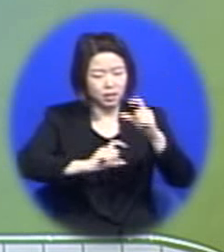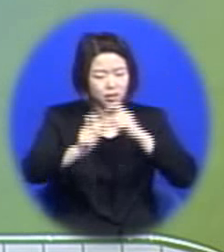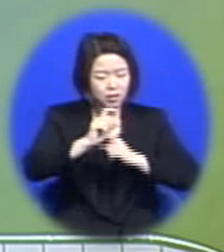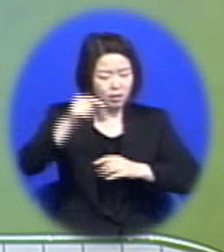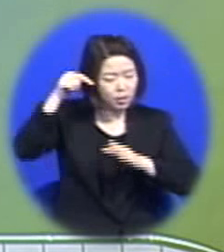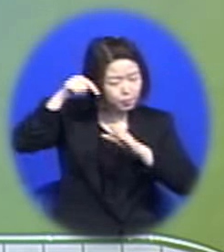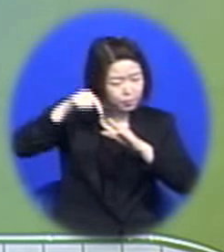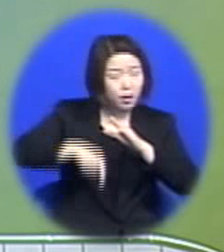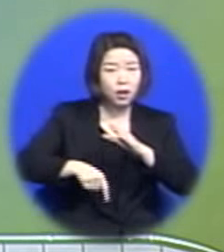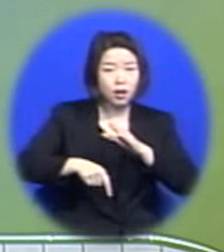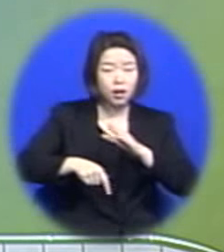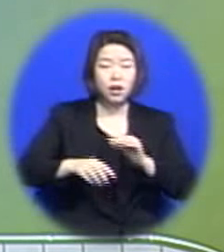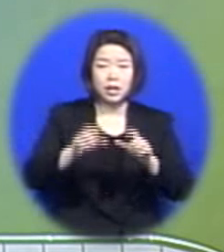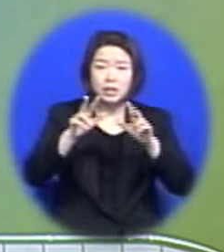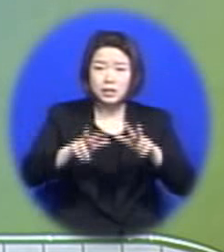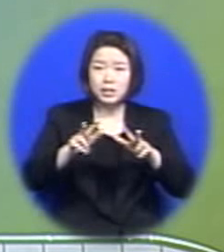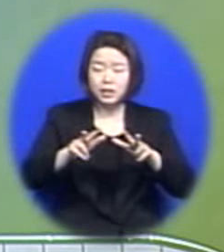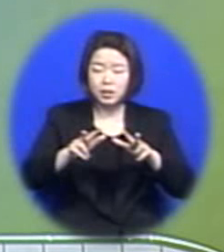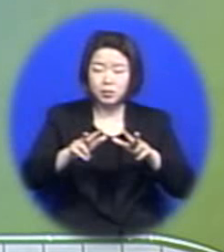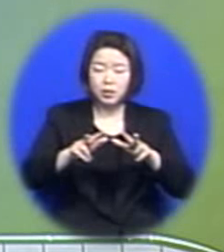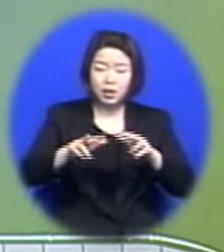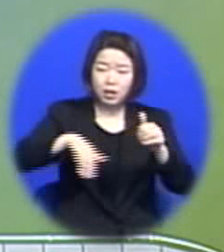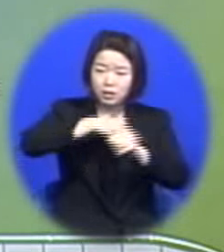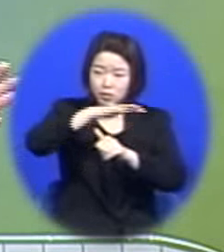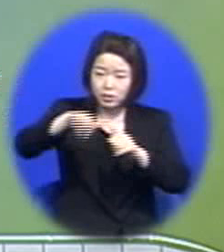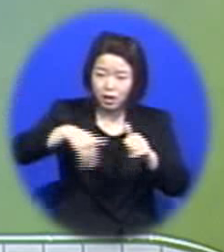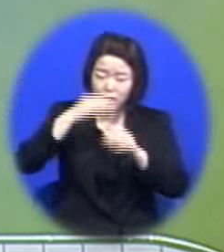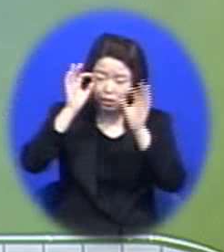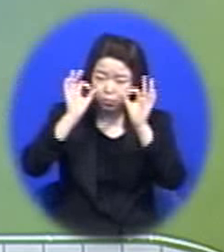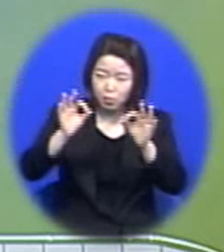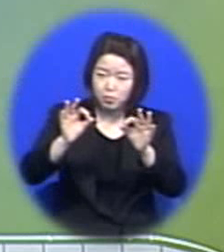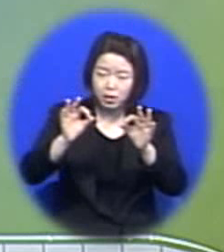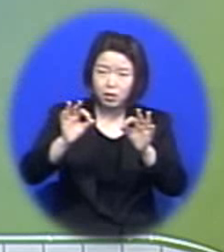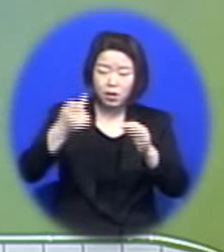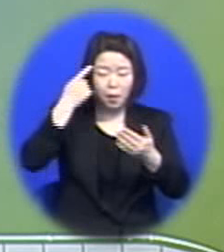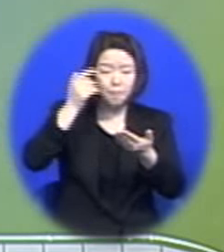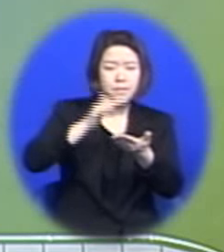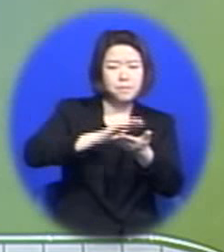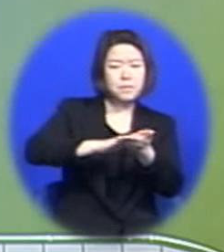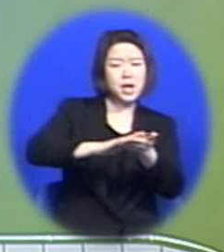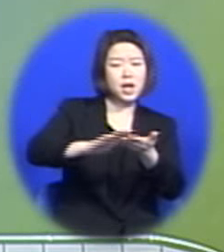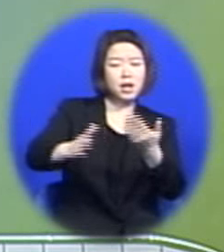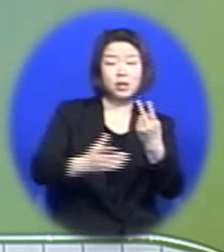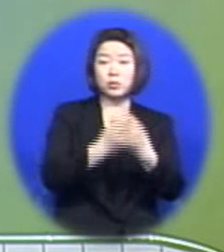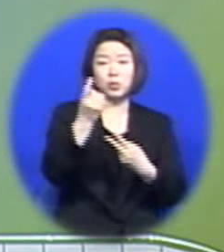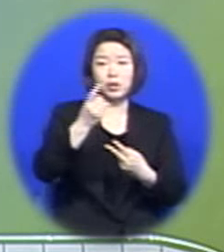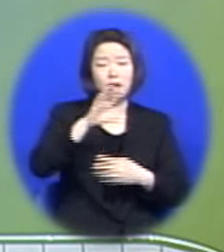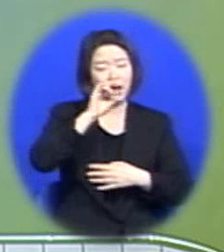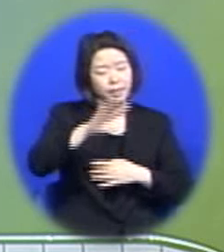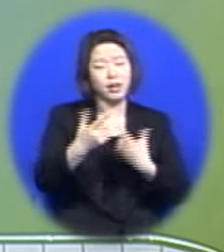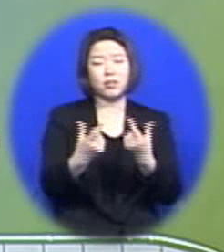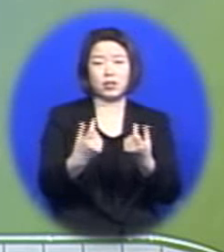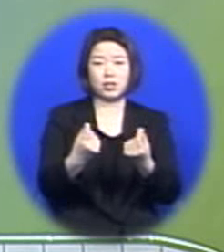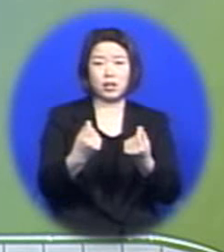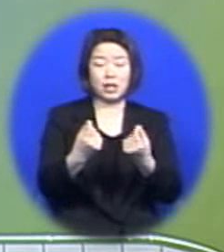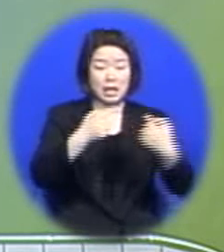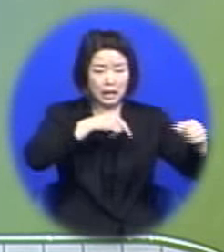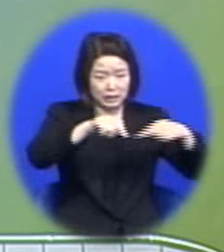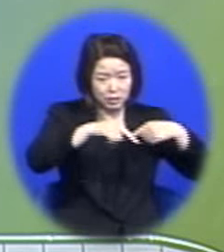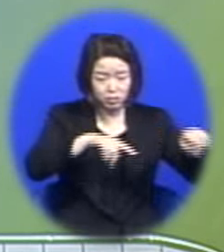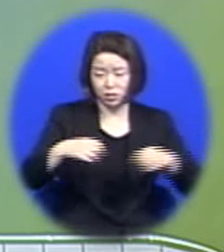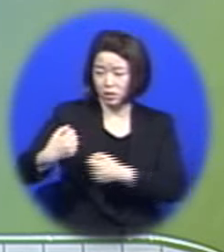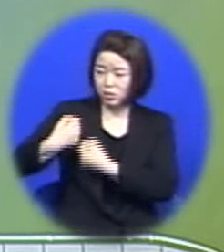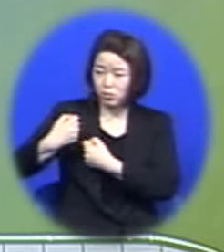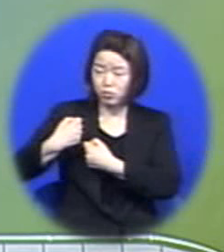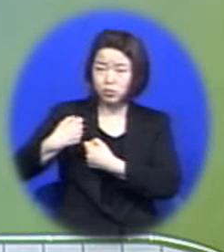지금 되어지는 일을 보면 우리 민족의 평화적인 통일은 이루어질 것 같지 않아요. 정치적으로 군사적으로 통일이